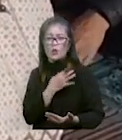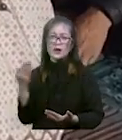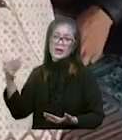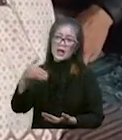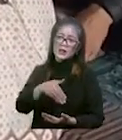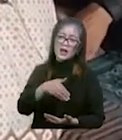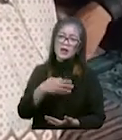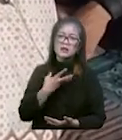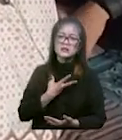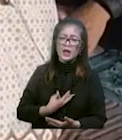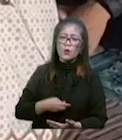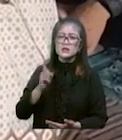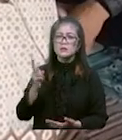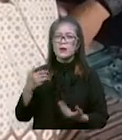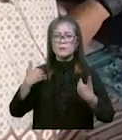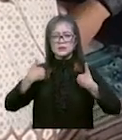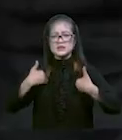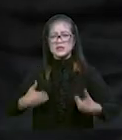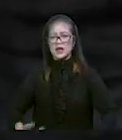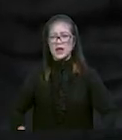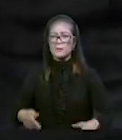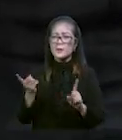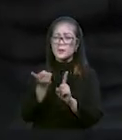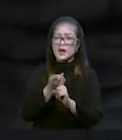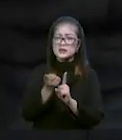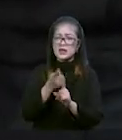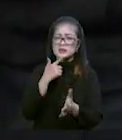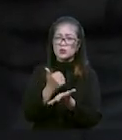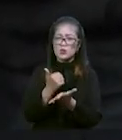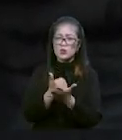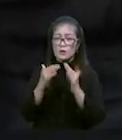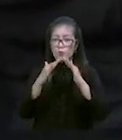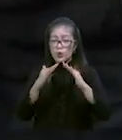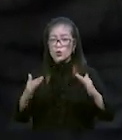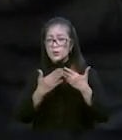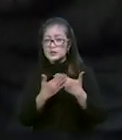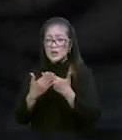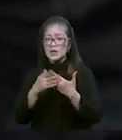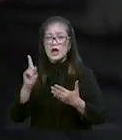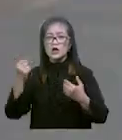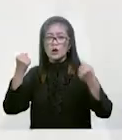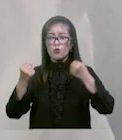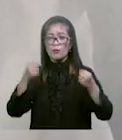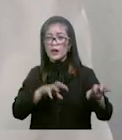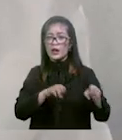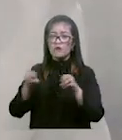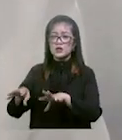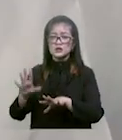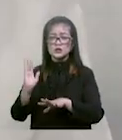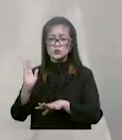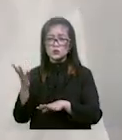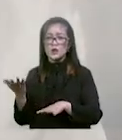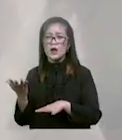menurutnya relawan datang dengan cara memaksa padahal pihak Ponpes sudah menyiapkan kendaraan roda empat untuk evakuasi Mandiri dari